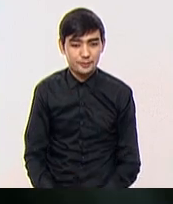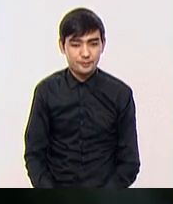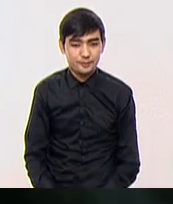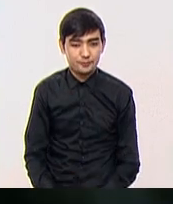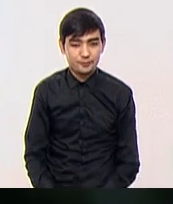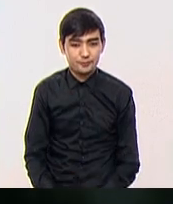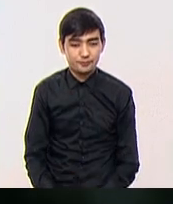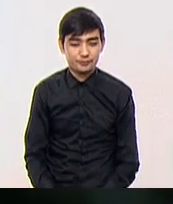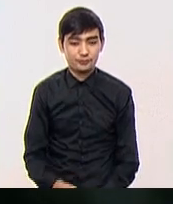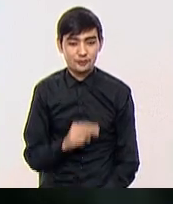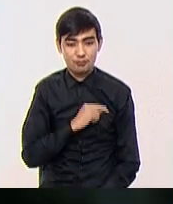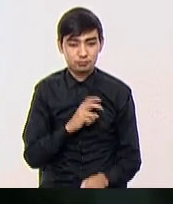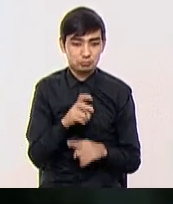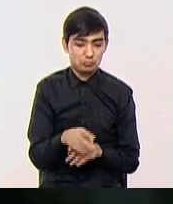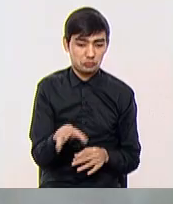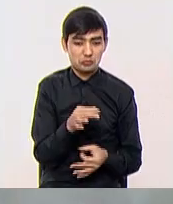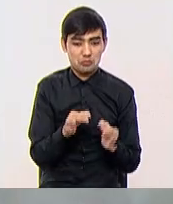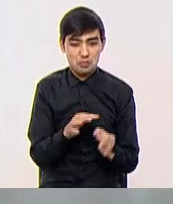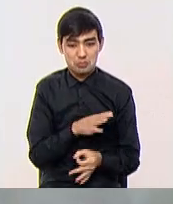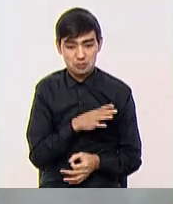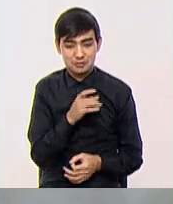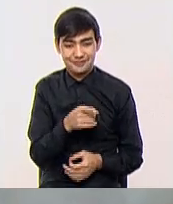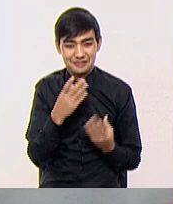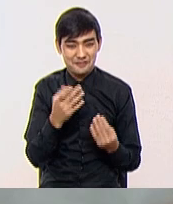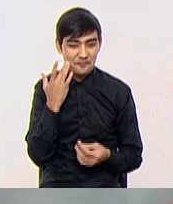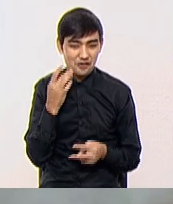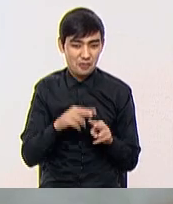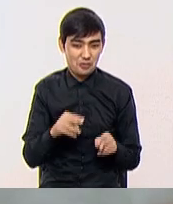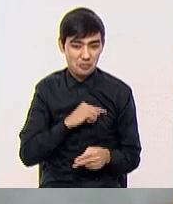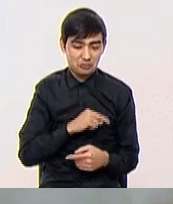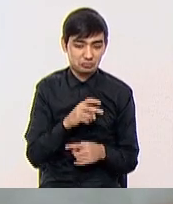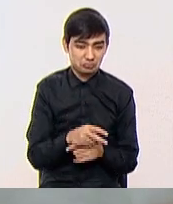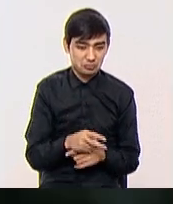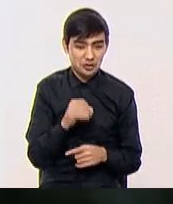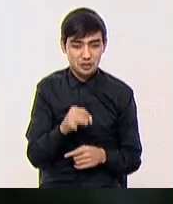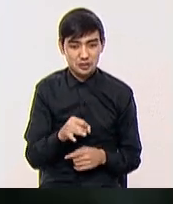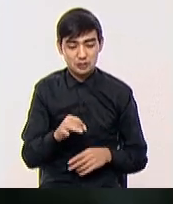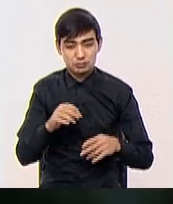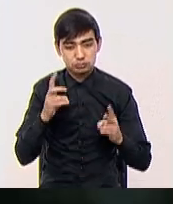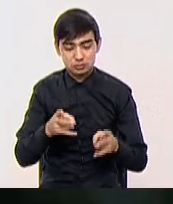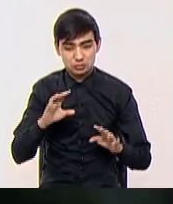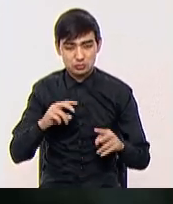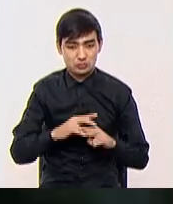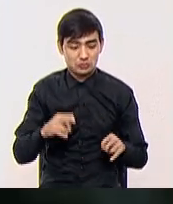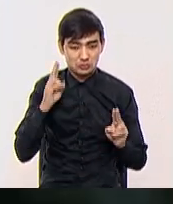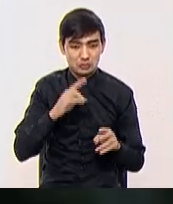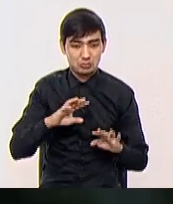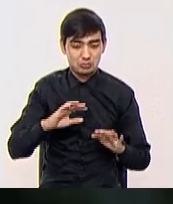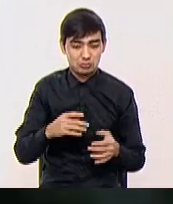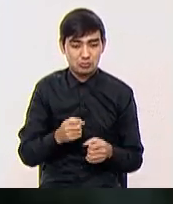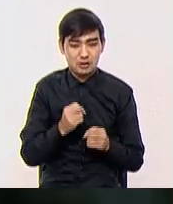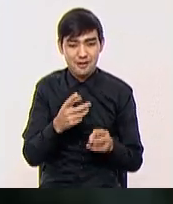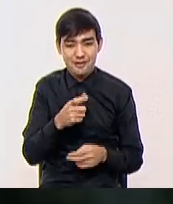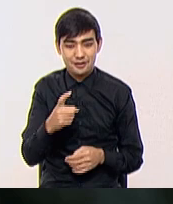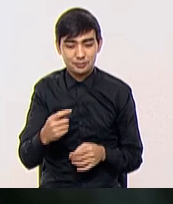работу. Все нормально было. Сол күні әдеттегідей жұмыс істеп жатқанбыз. Апаттың неден болғанын ешкім білмейді. Әріптестердің